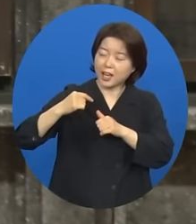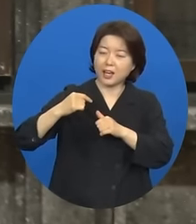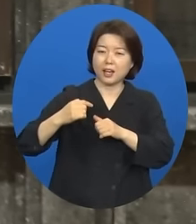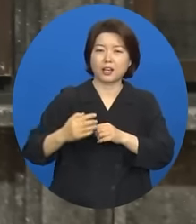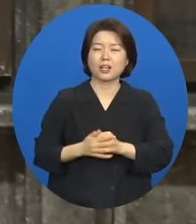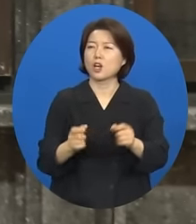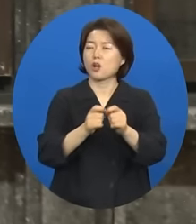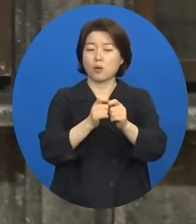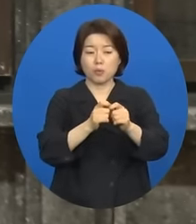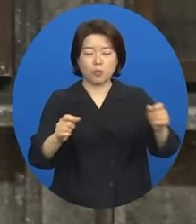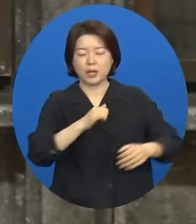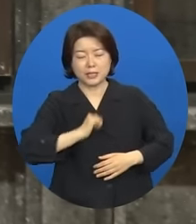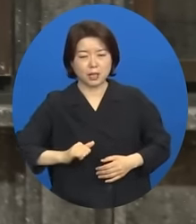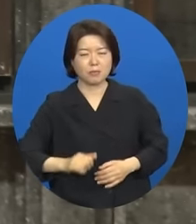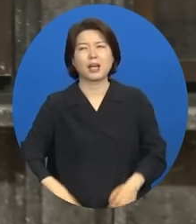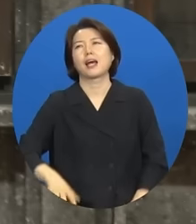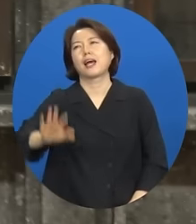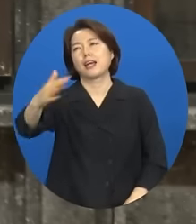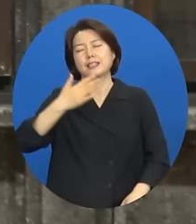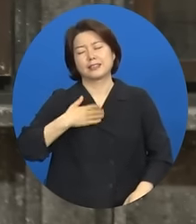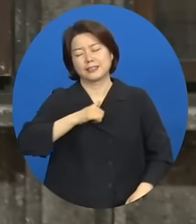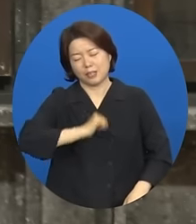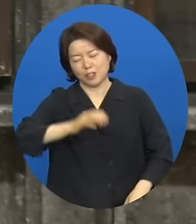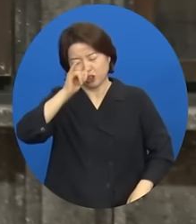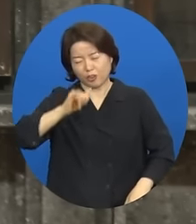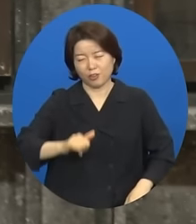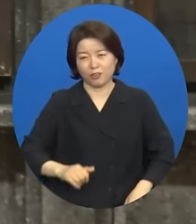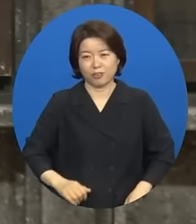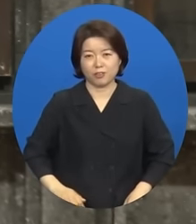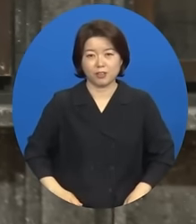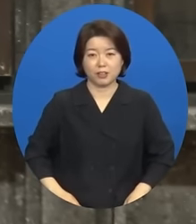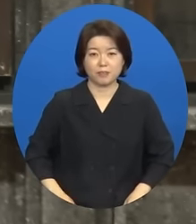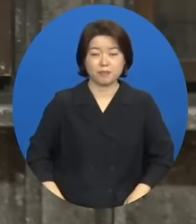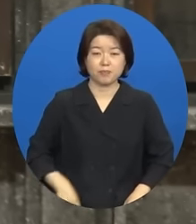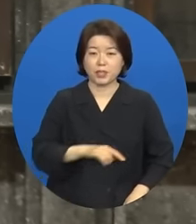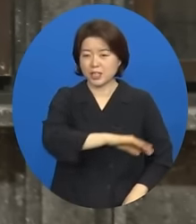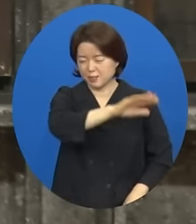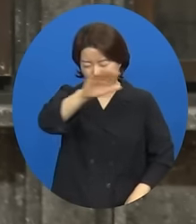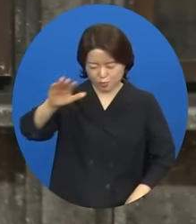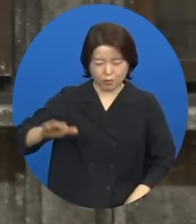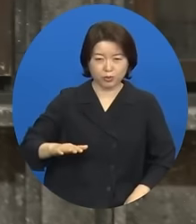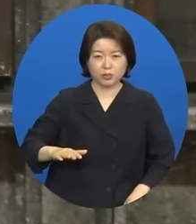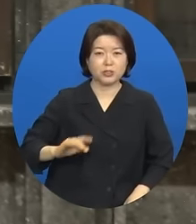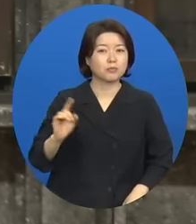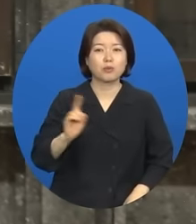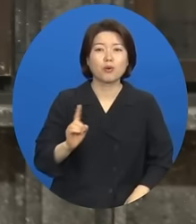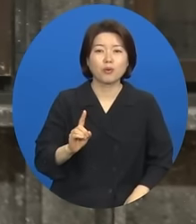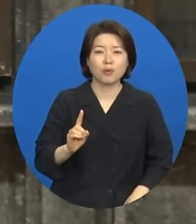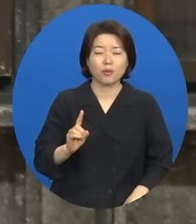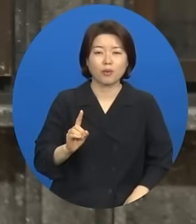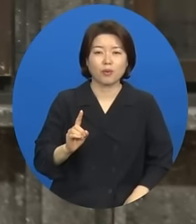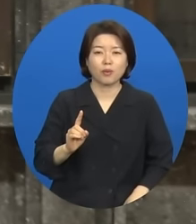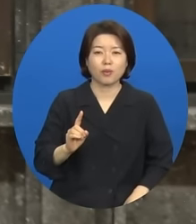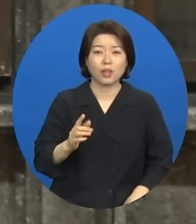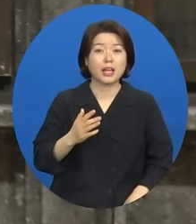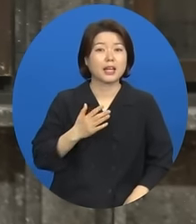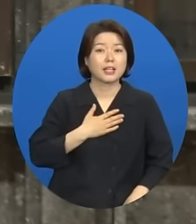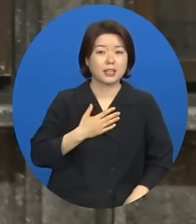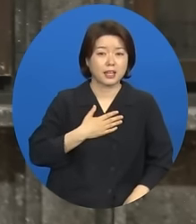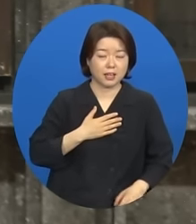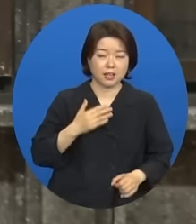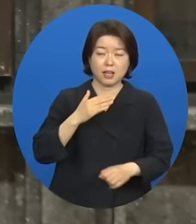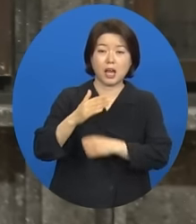오래 참아줘라. 참았다고요 저도. 여러분, 이 모든 것이 뭐예요 지금?